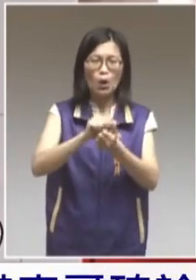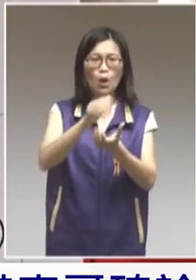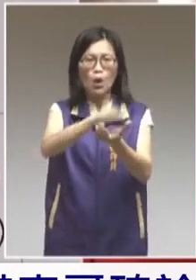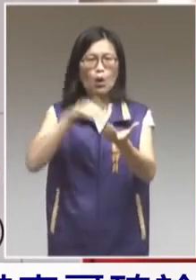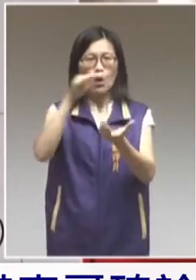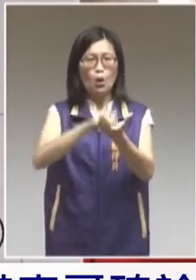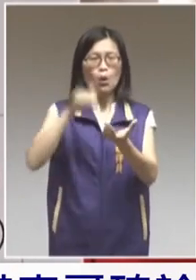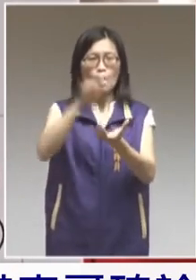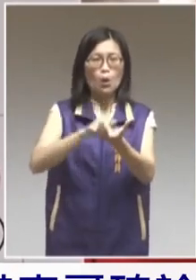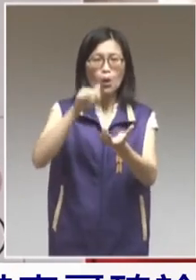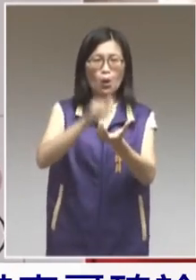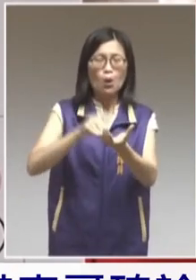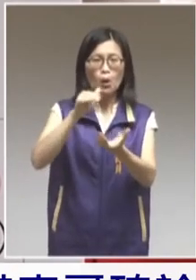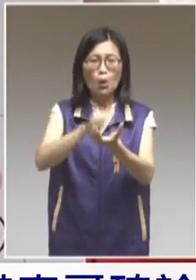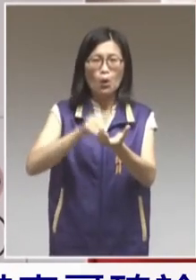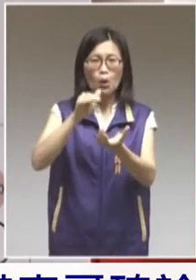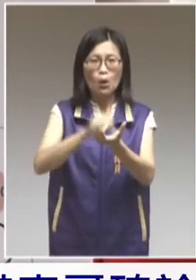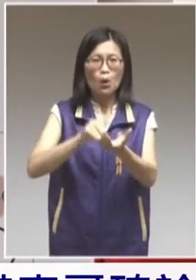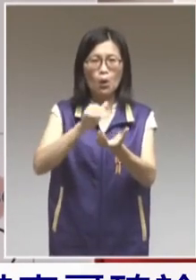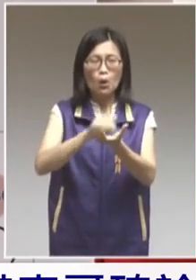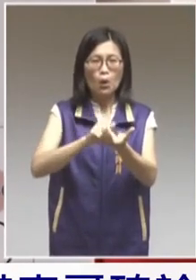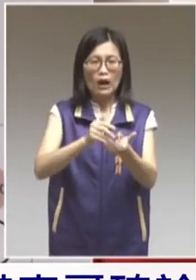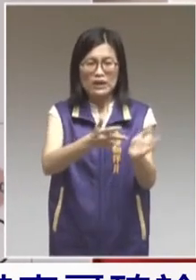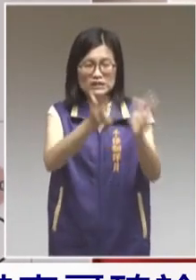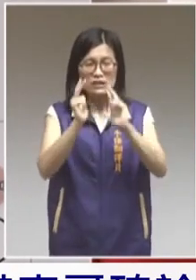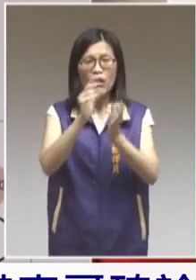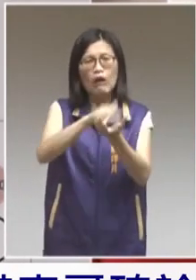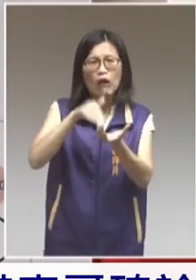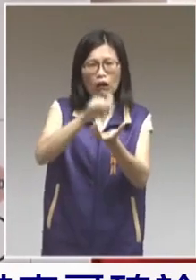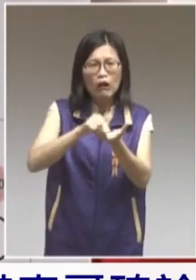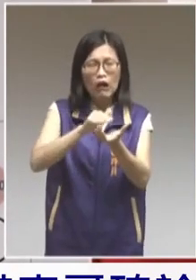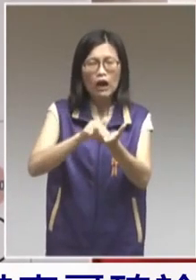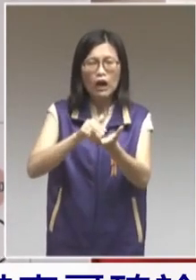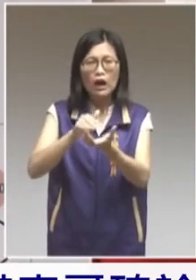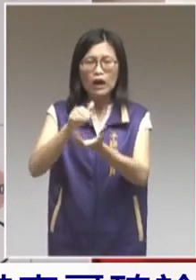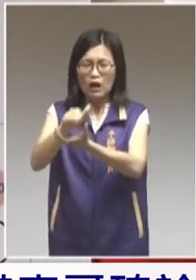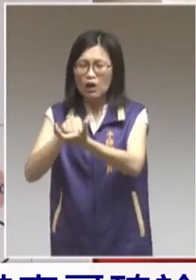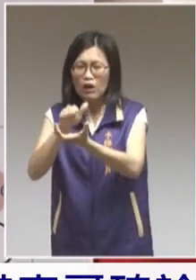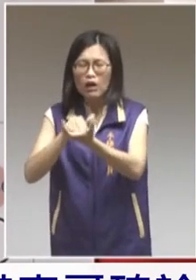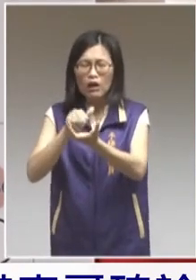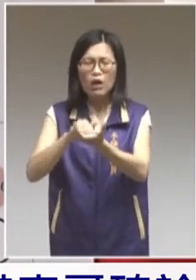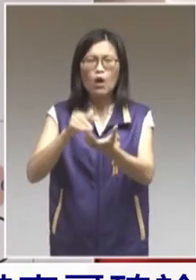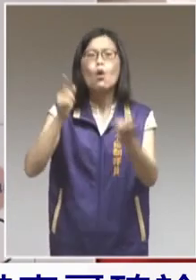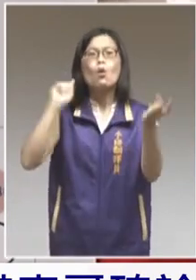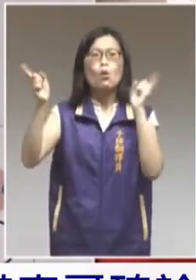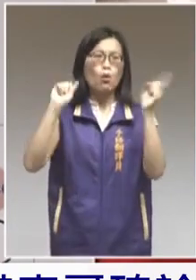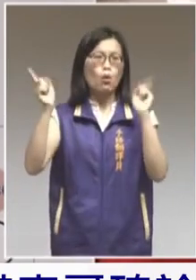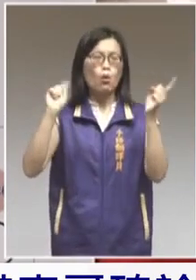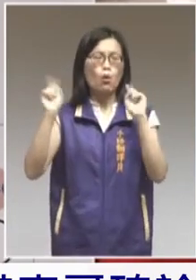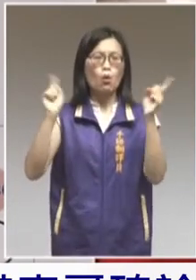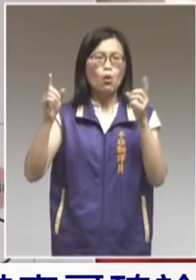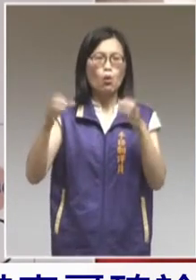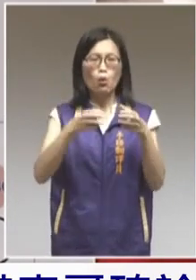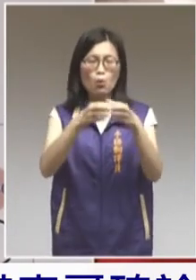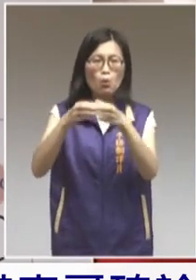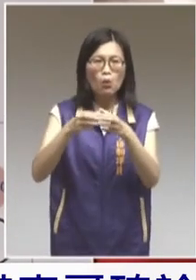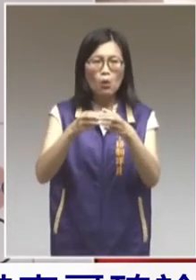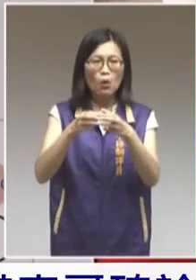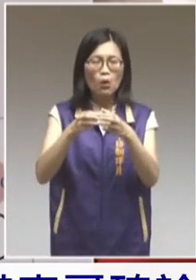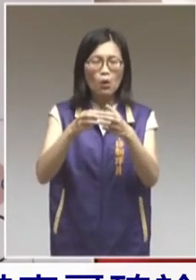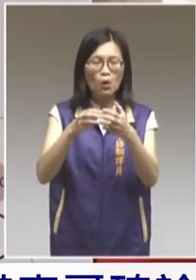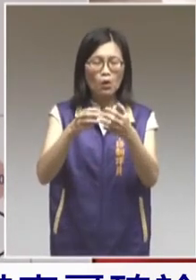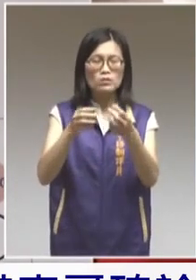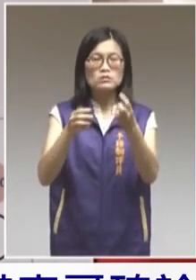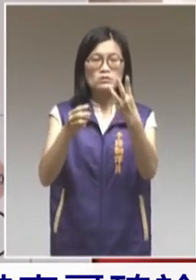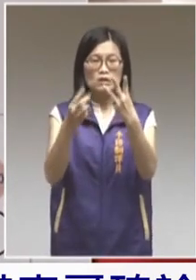牌还是打扑克牌等等的这些的聚会其中两位是